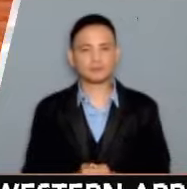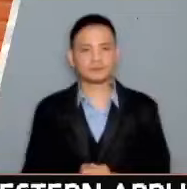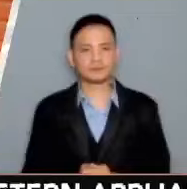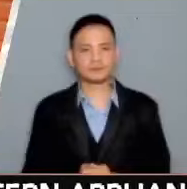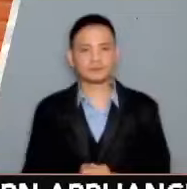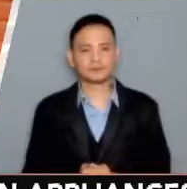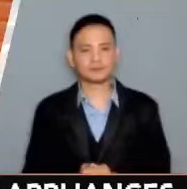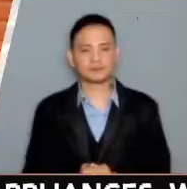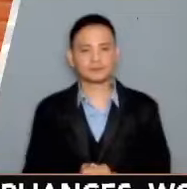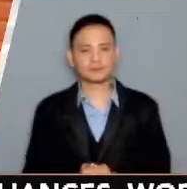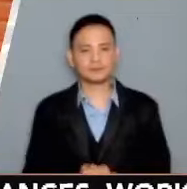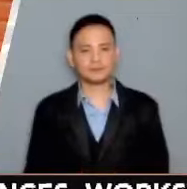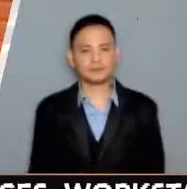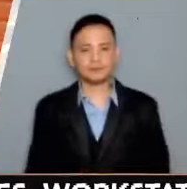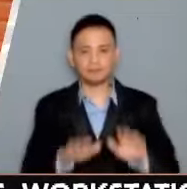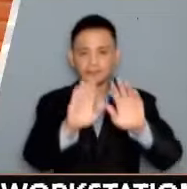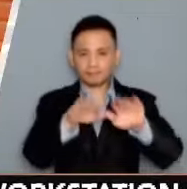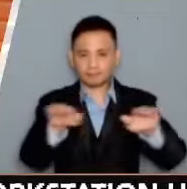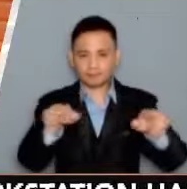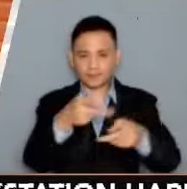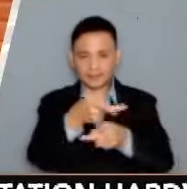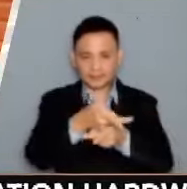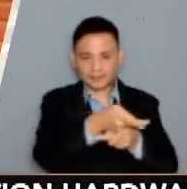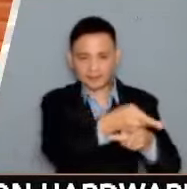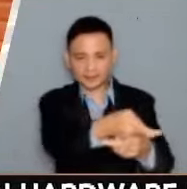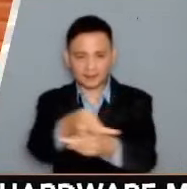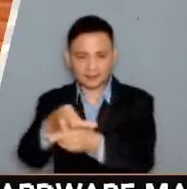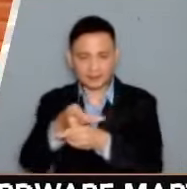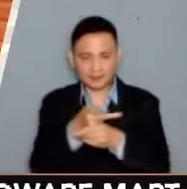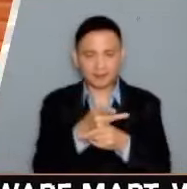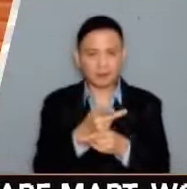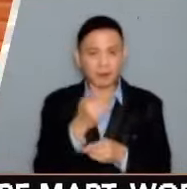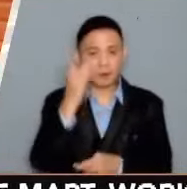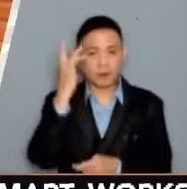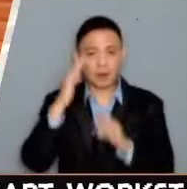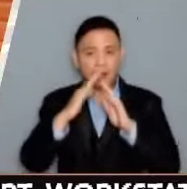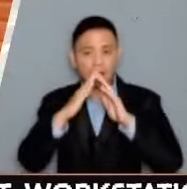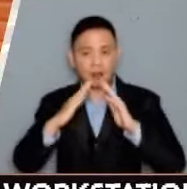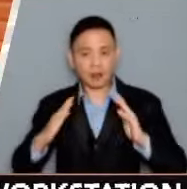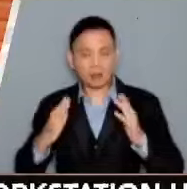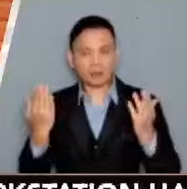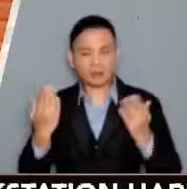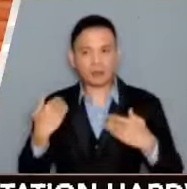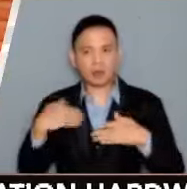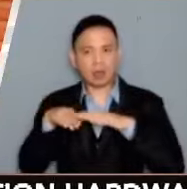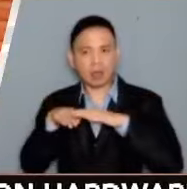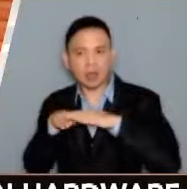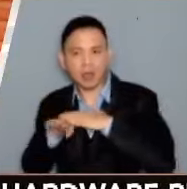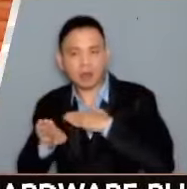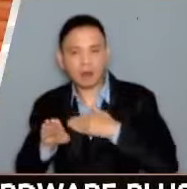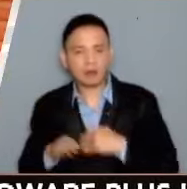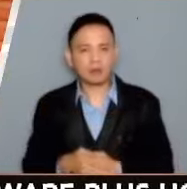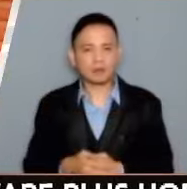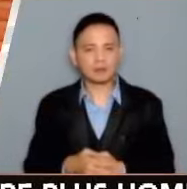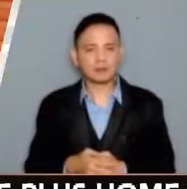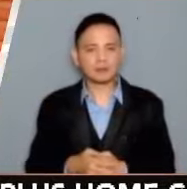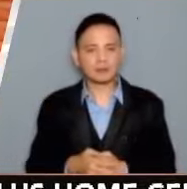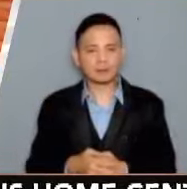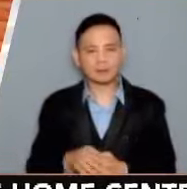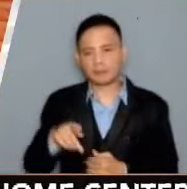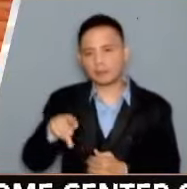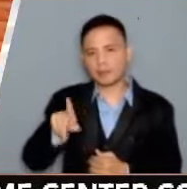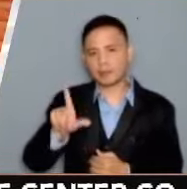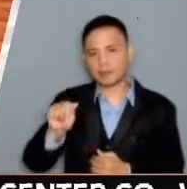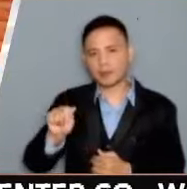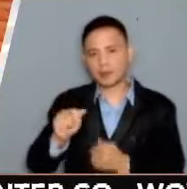mga kapuso ingat sa pagbabantay sa inyong mga bahay sa Pila Laguna hulikam ang basta-basta na lang pagpasok ng isang lalaking